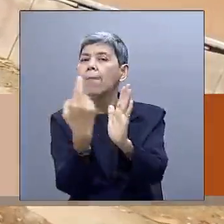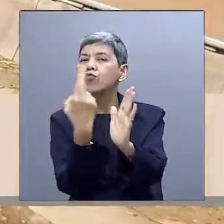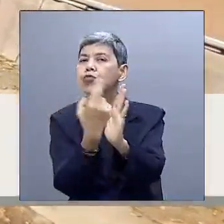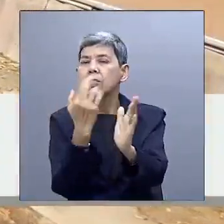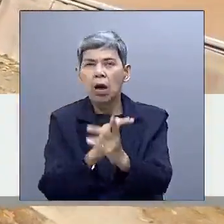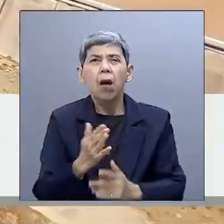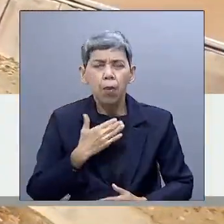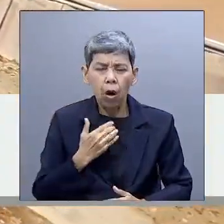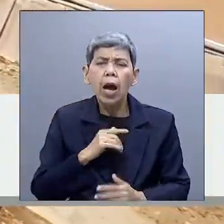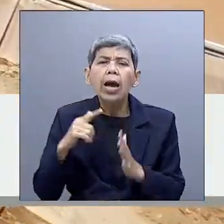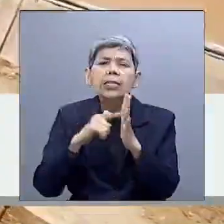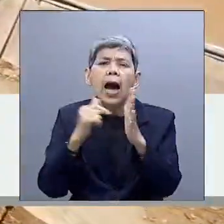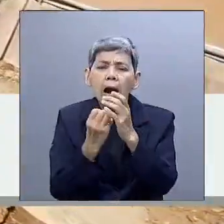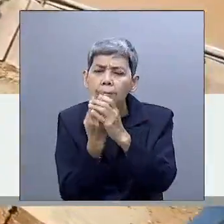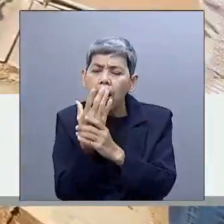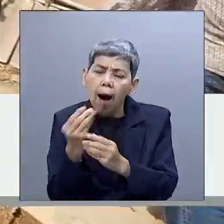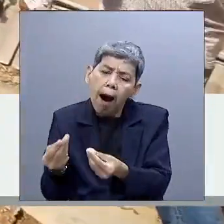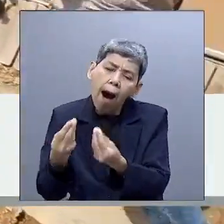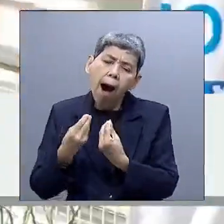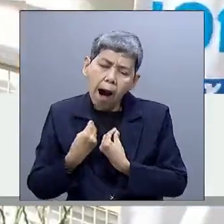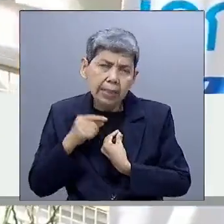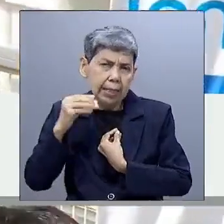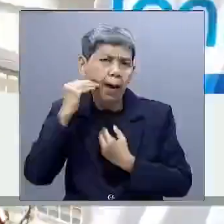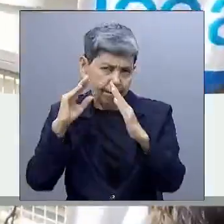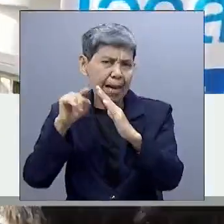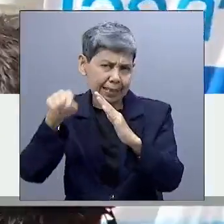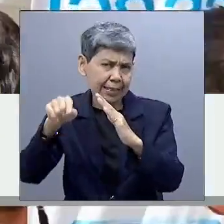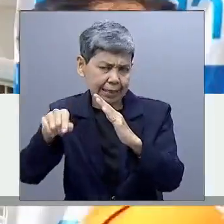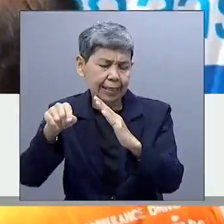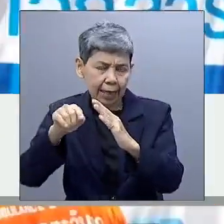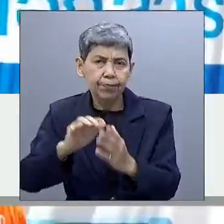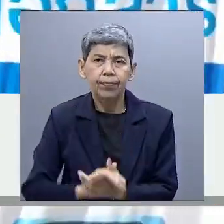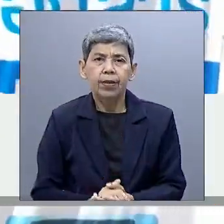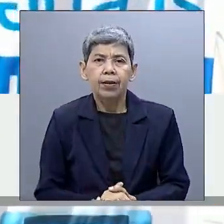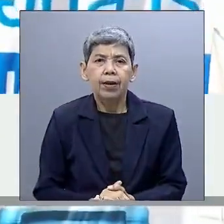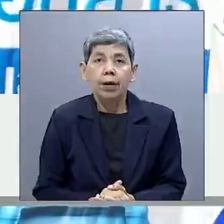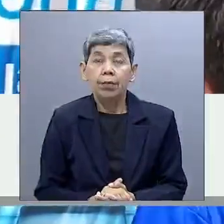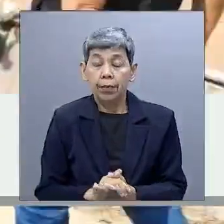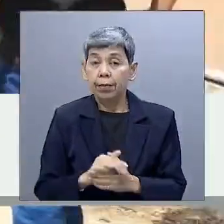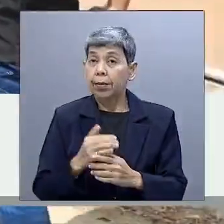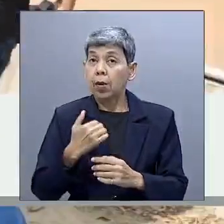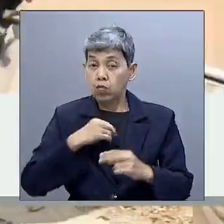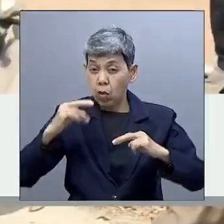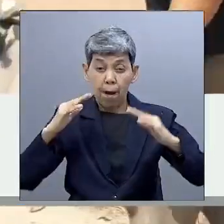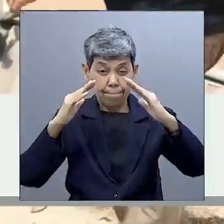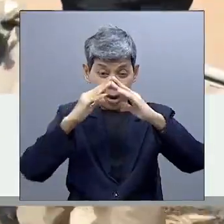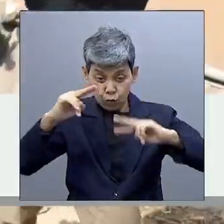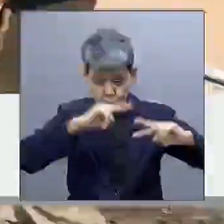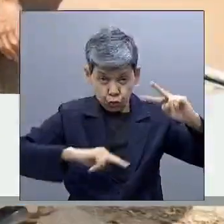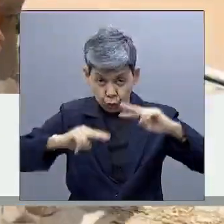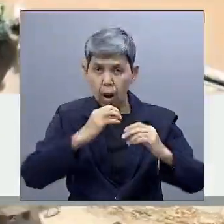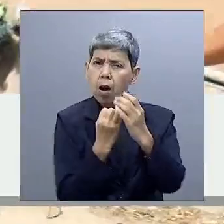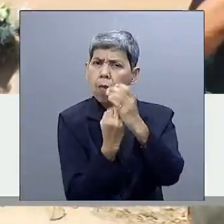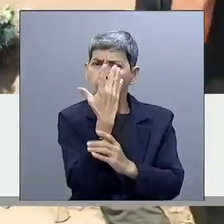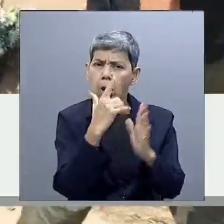าเคยมารับยาสมุนไพรที่บ้านหลังดังกล่าวพร้อมกับนางแอมด้วยการตรวจค้นพบยาสมุนไพร